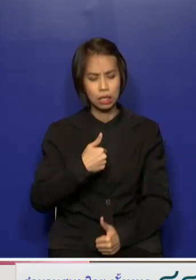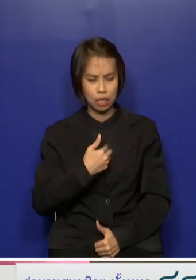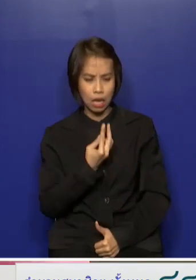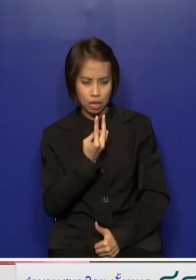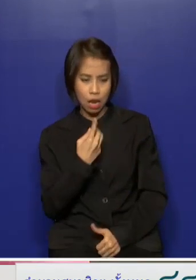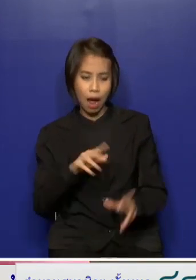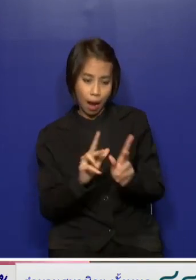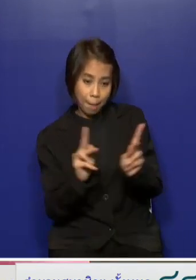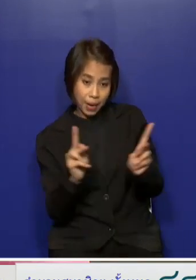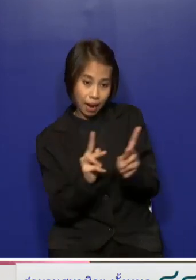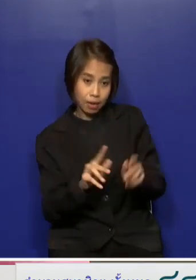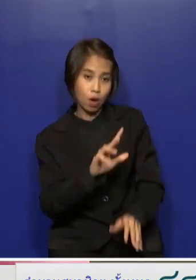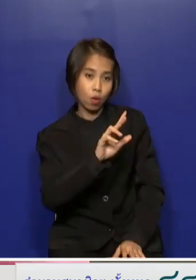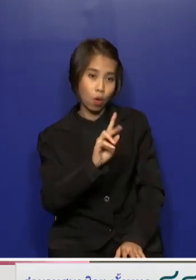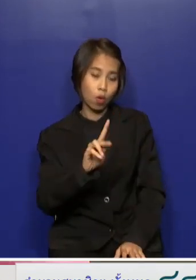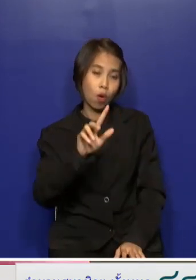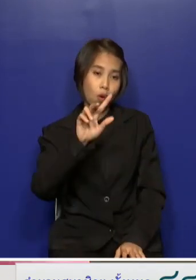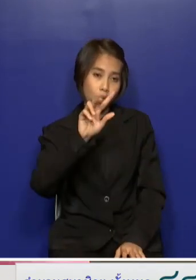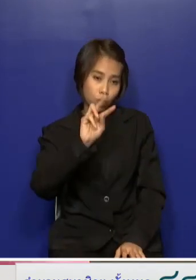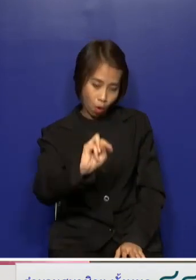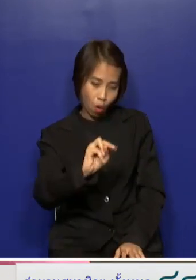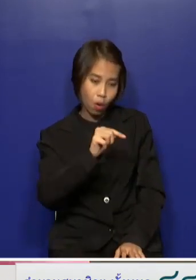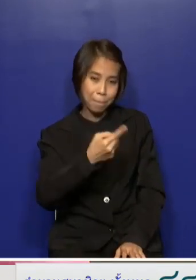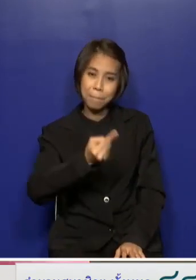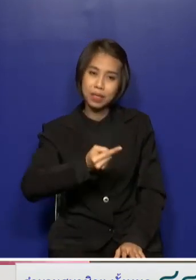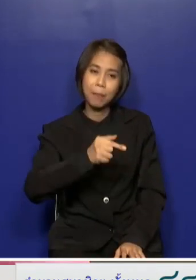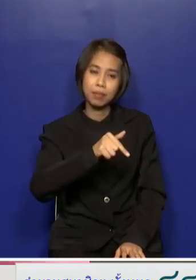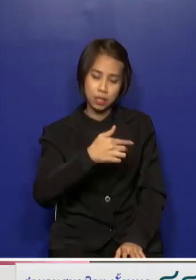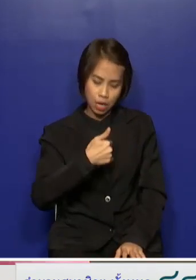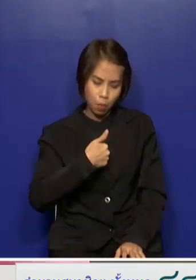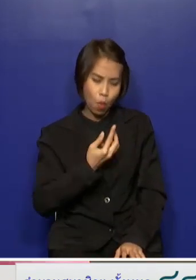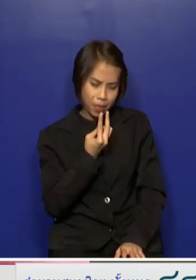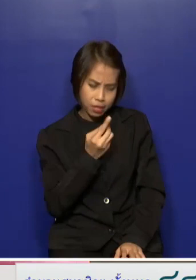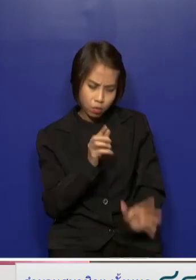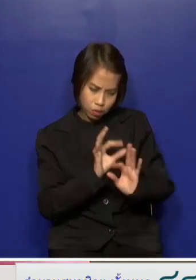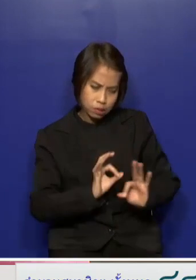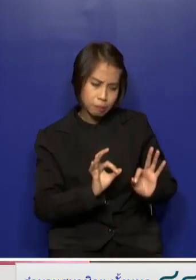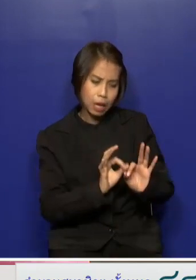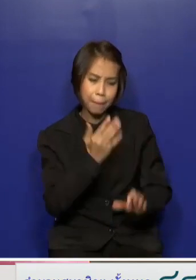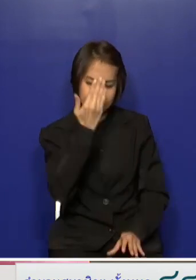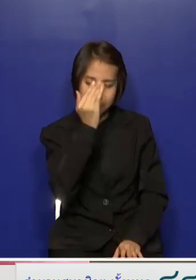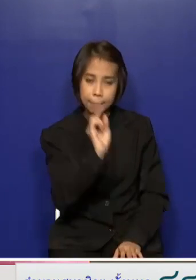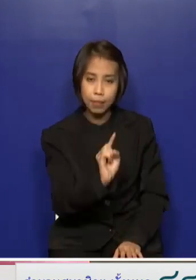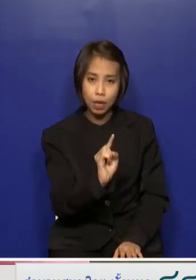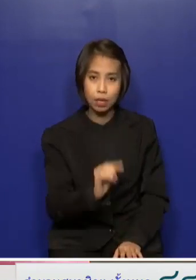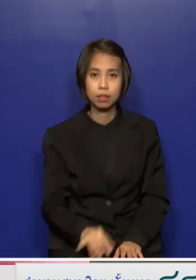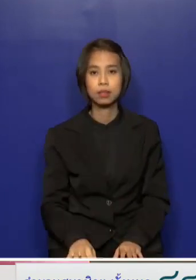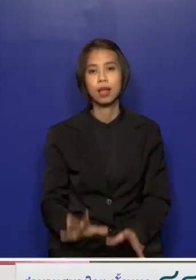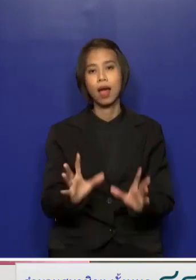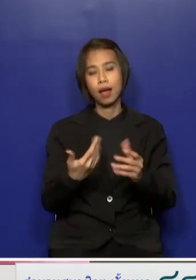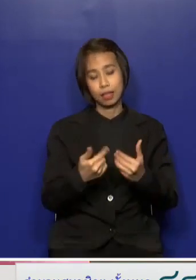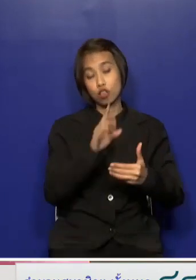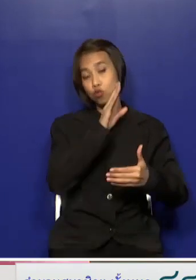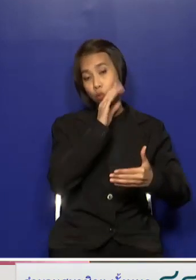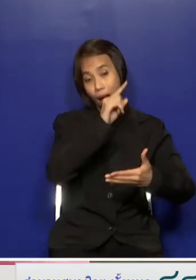น่วยเลือกตั้งคือกปน.ประจำหน่วยครับเรียนฝากด้วยนะครับทำไมผมพูดอย่างนี้ครับกรรมการประจำเลือกตั้งนะ